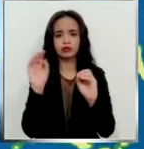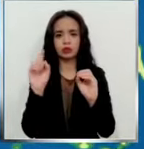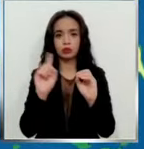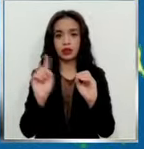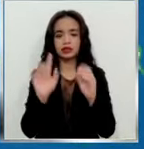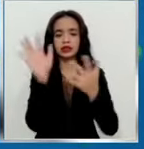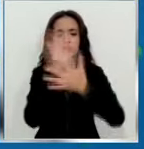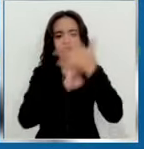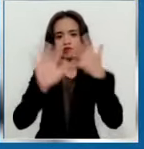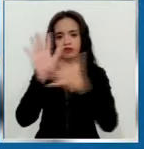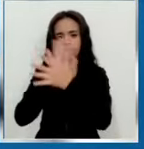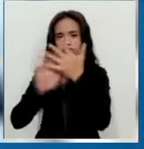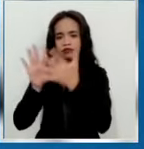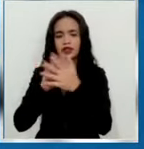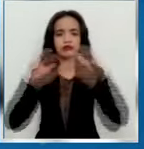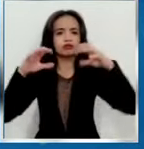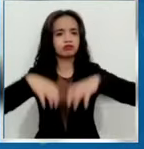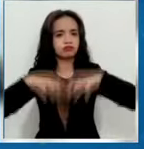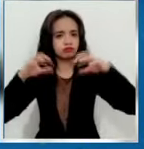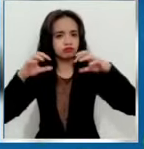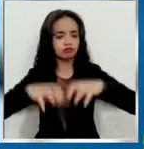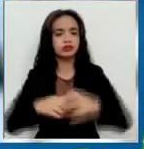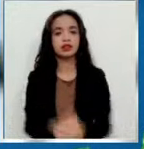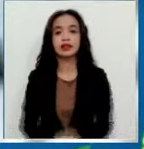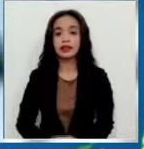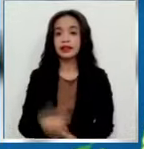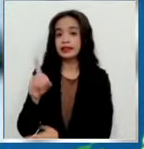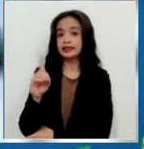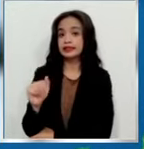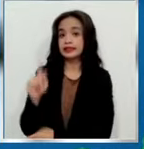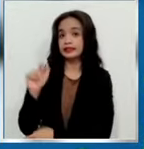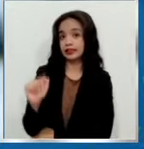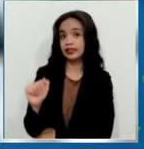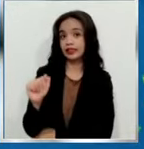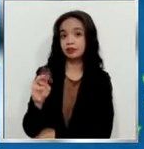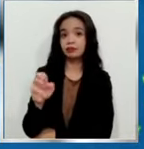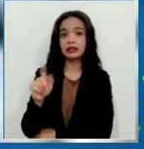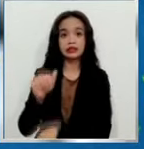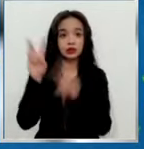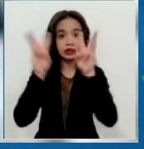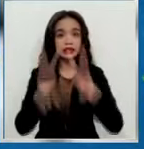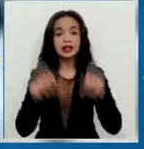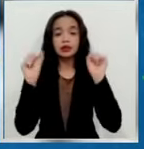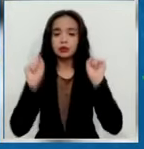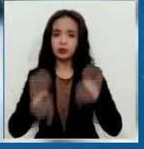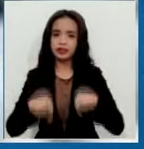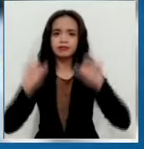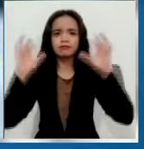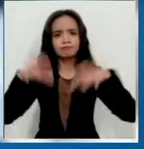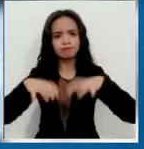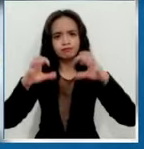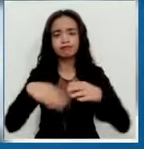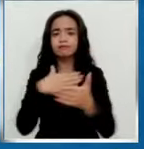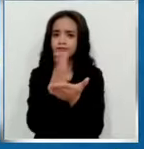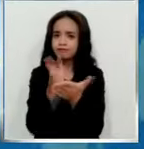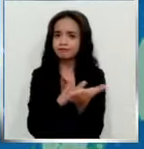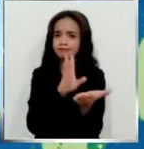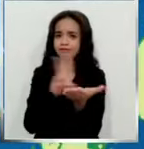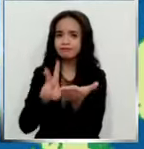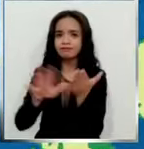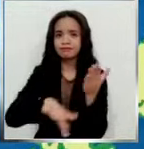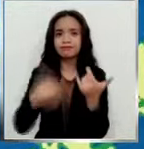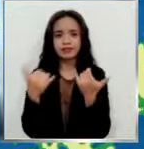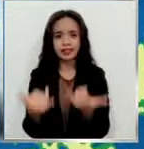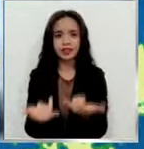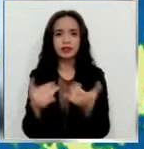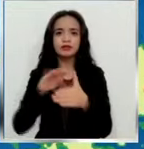kalangitan at mga pag-ulan. Batay po sa datos ng Metro Weather, posible ang pulupulong pag-ulan sa ilang lugar sa bansa ngayong